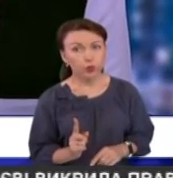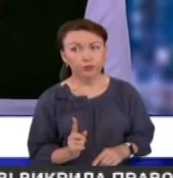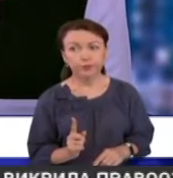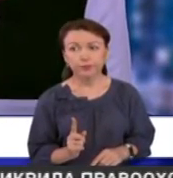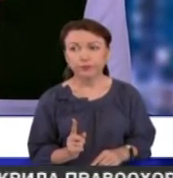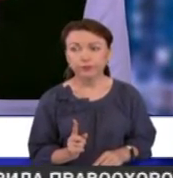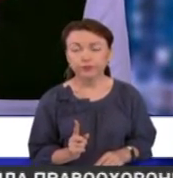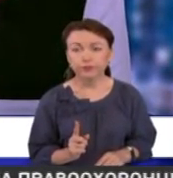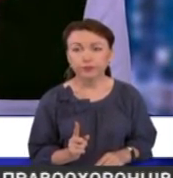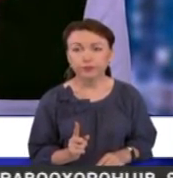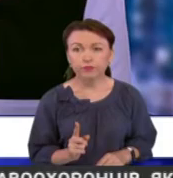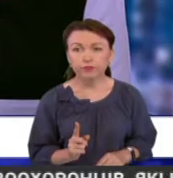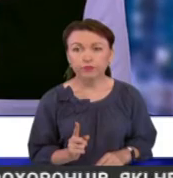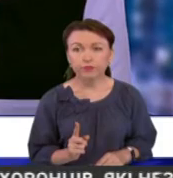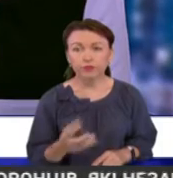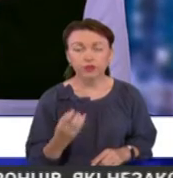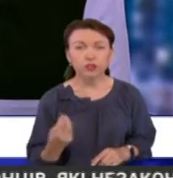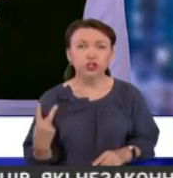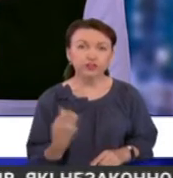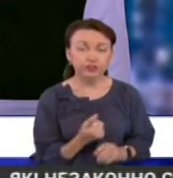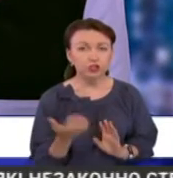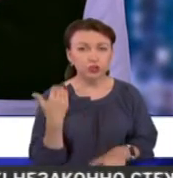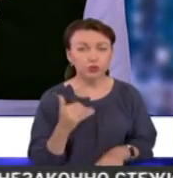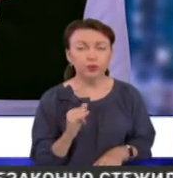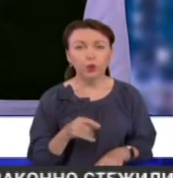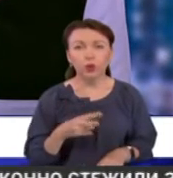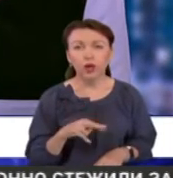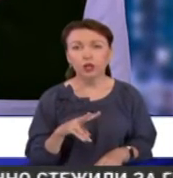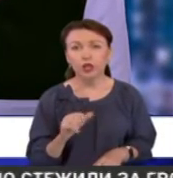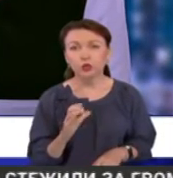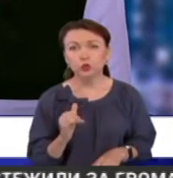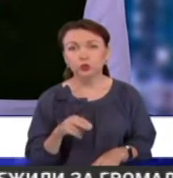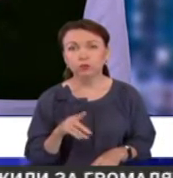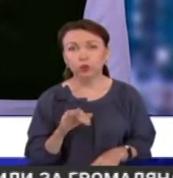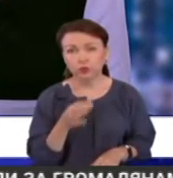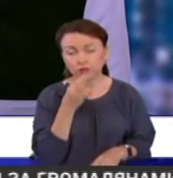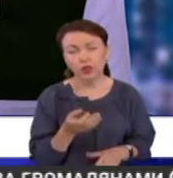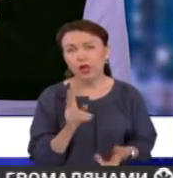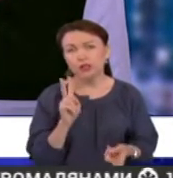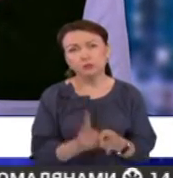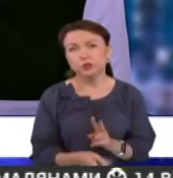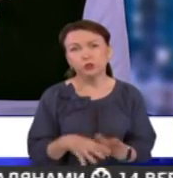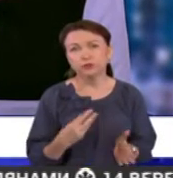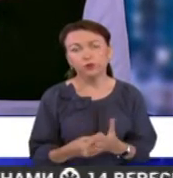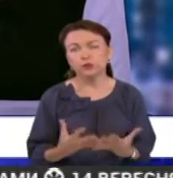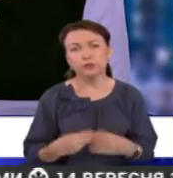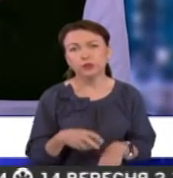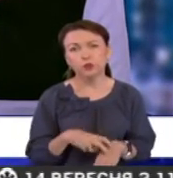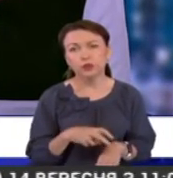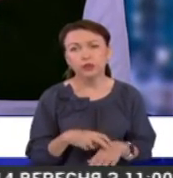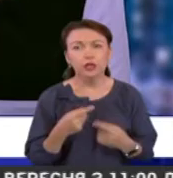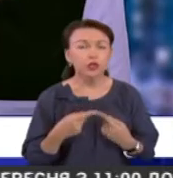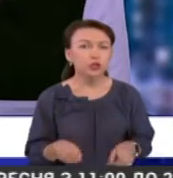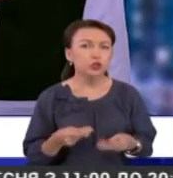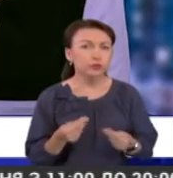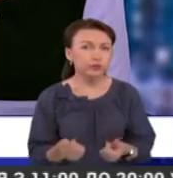до там ще 2 тижні тому Уляна Супрун казала, змінюйте сімейного лікаря. Тому що іншого впливу, по суті, нема.